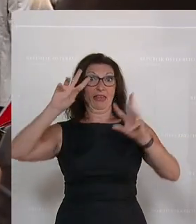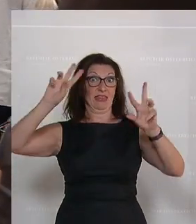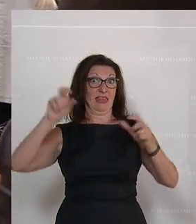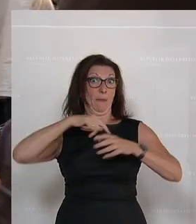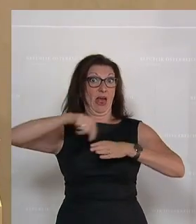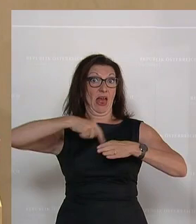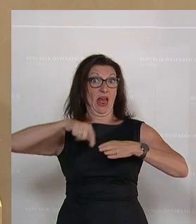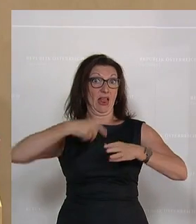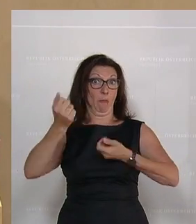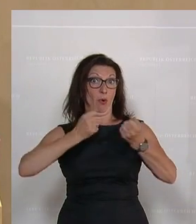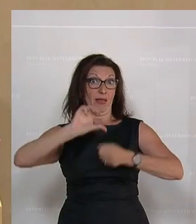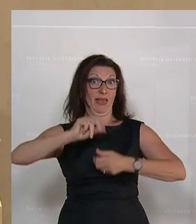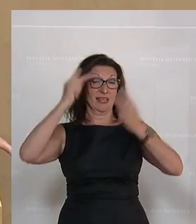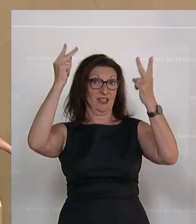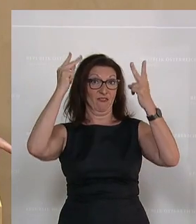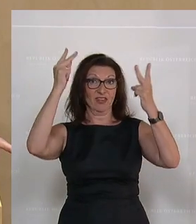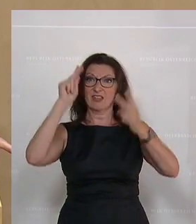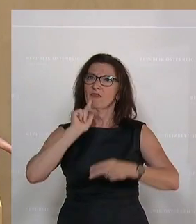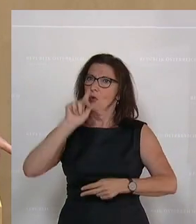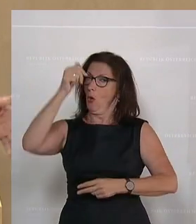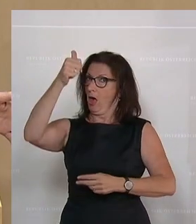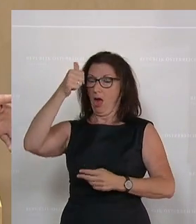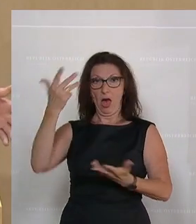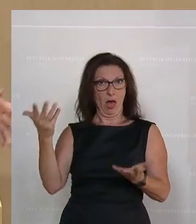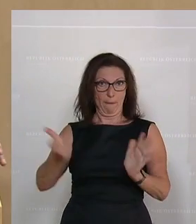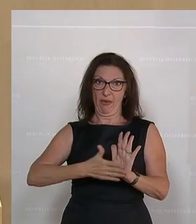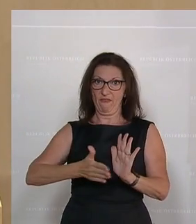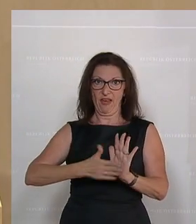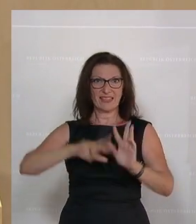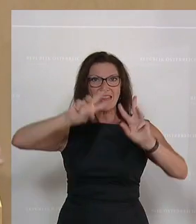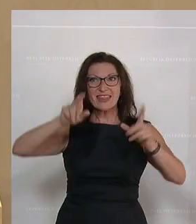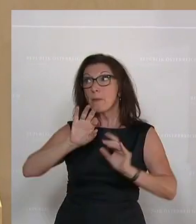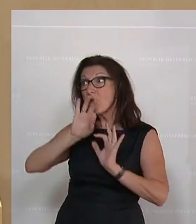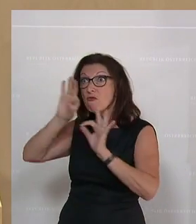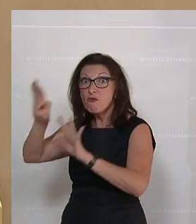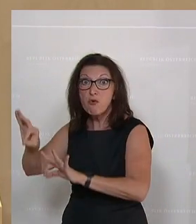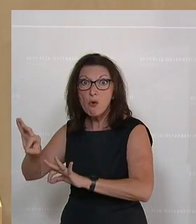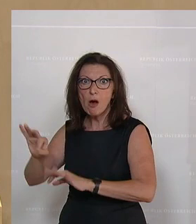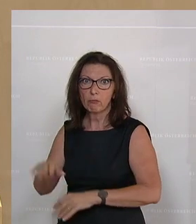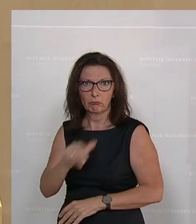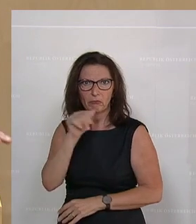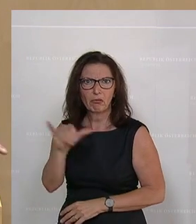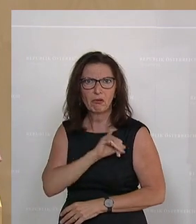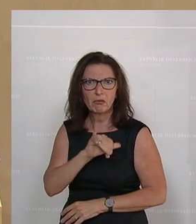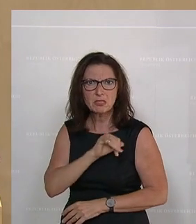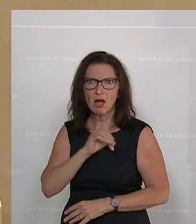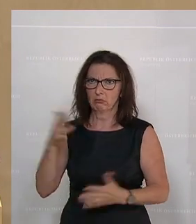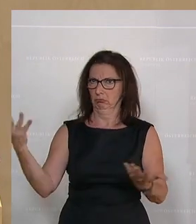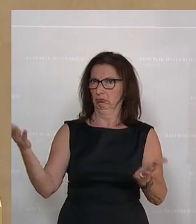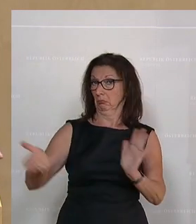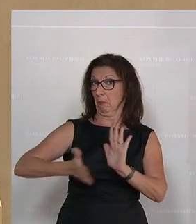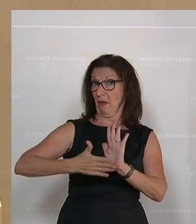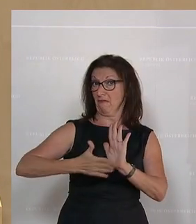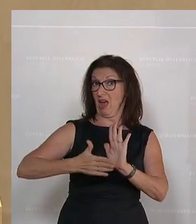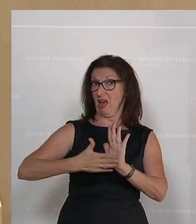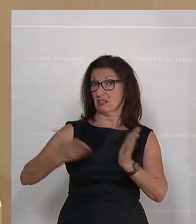zeigt ja nur eines das sind dieses thema selbst und persönlich nicht interessiert es zeigt dass er die